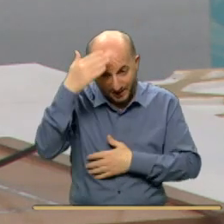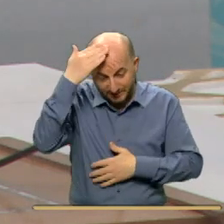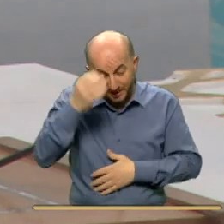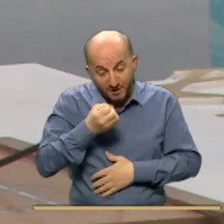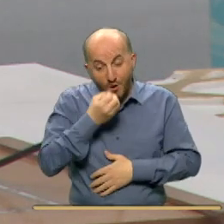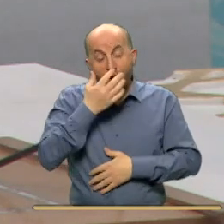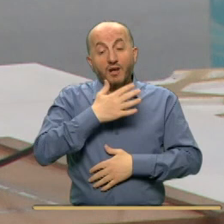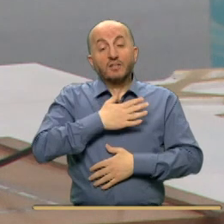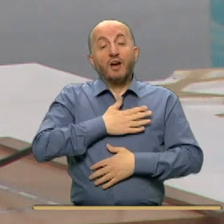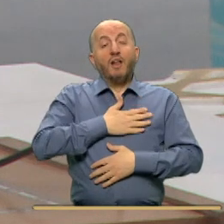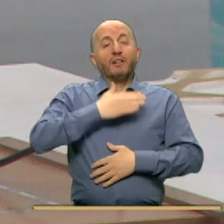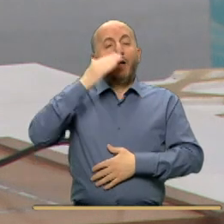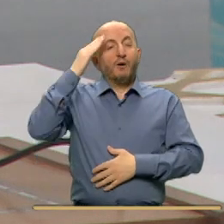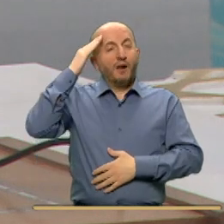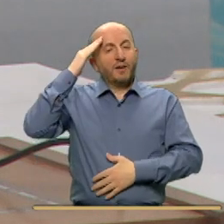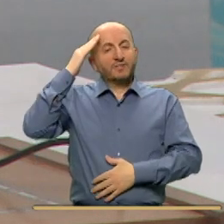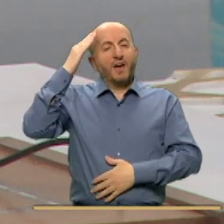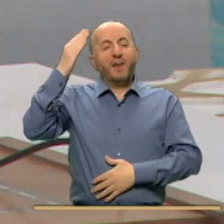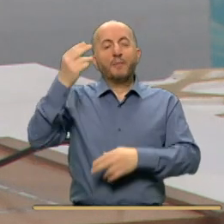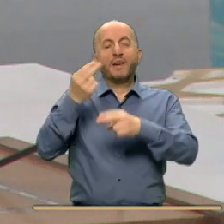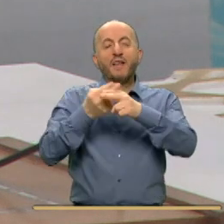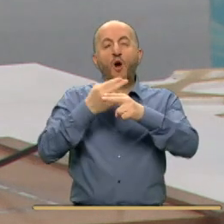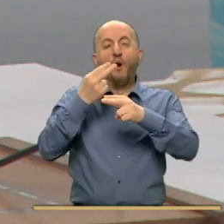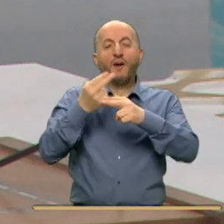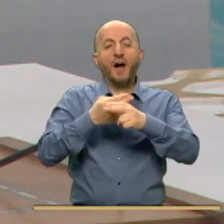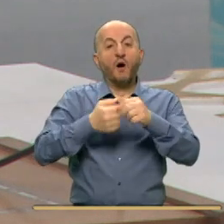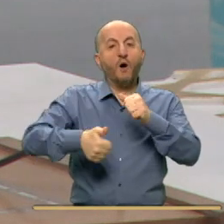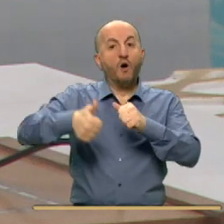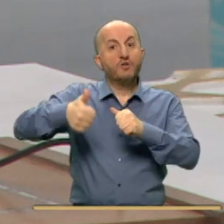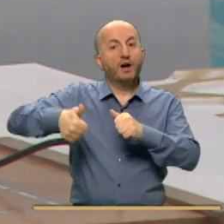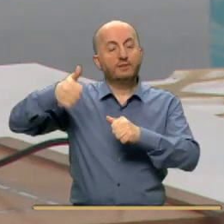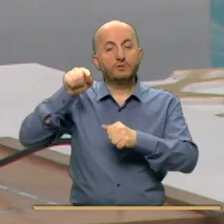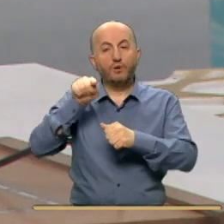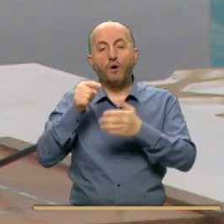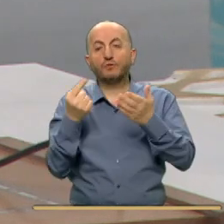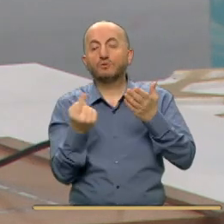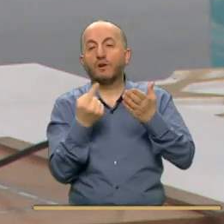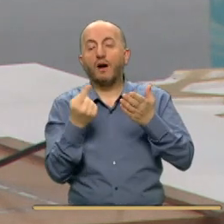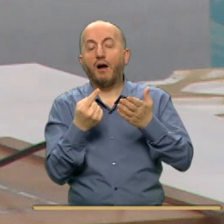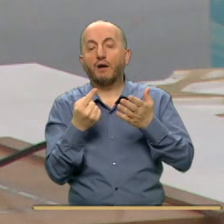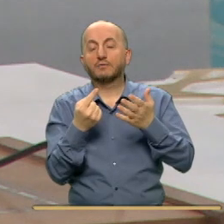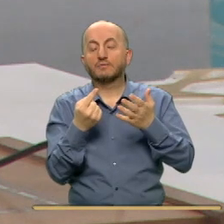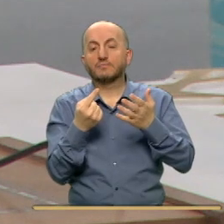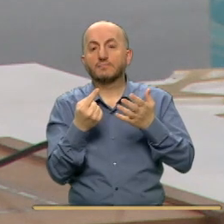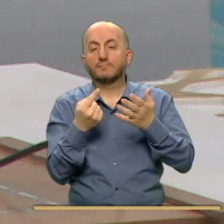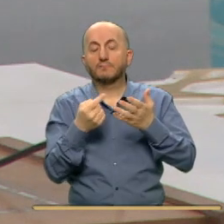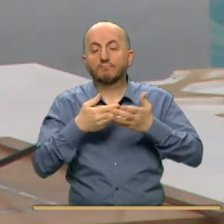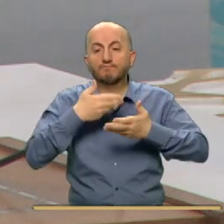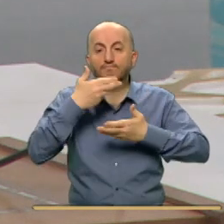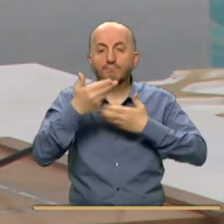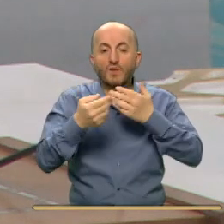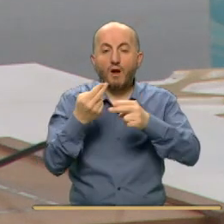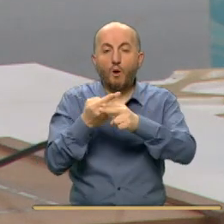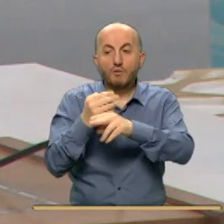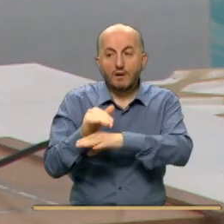Muhammed sallallahu aleyhi ve sellemin örnekliğinde, önderliğinde o Kur'an ete kemiğe bürünmüş adeta,